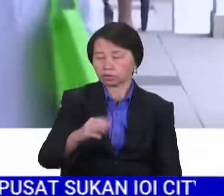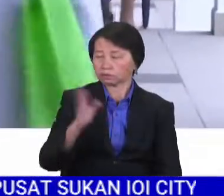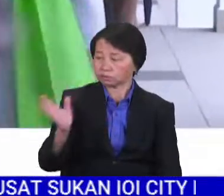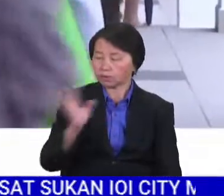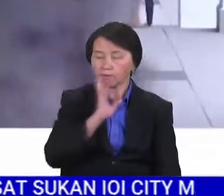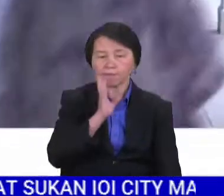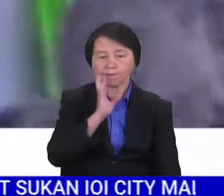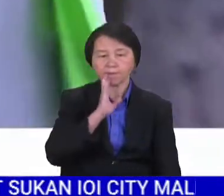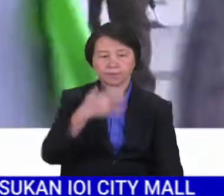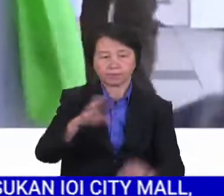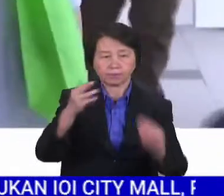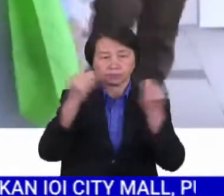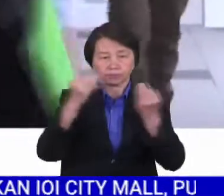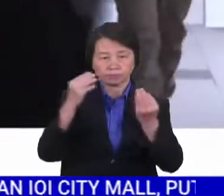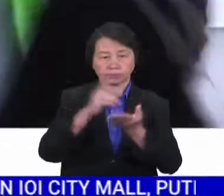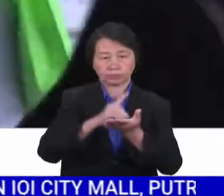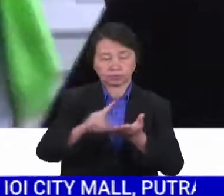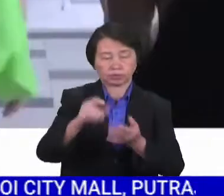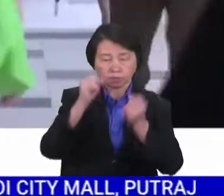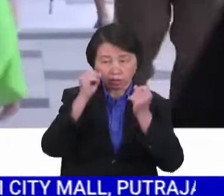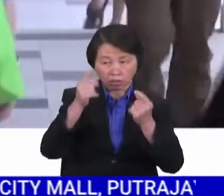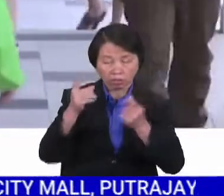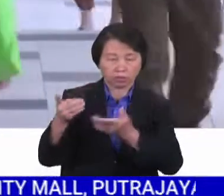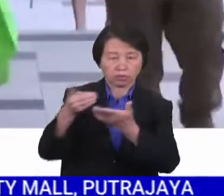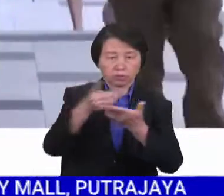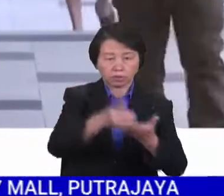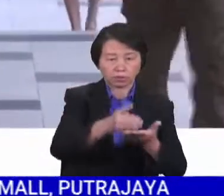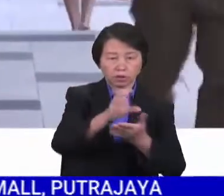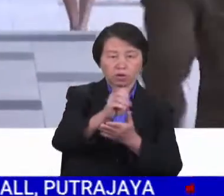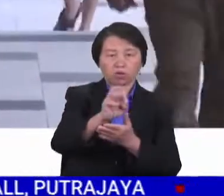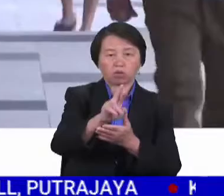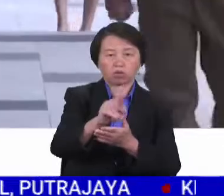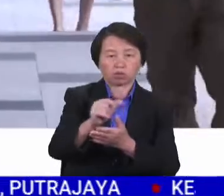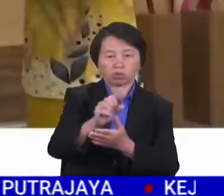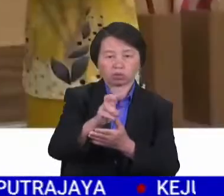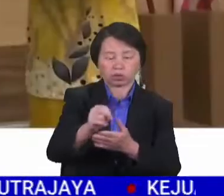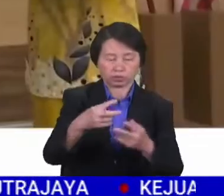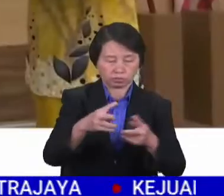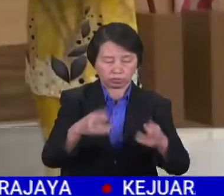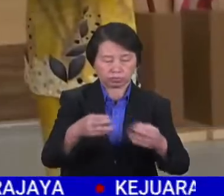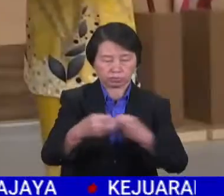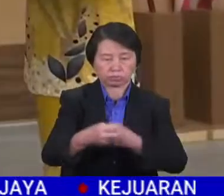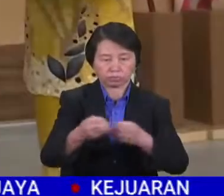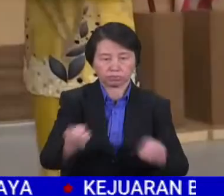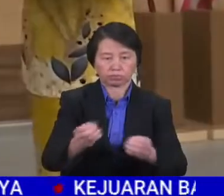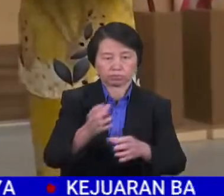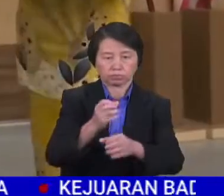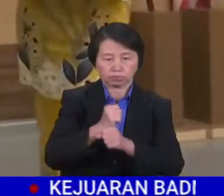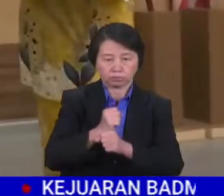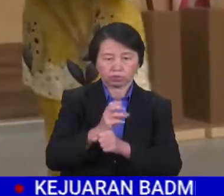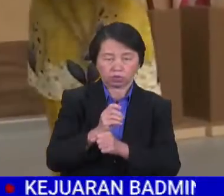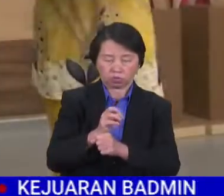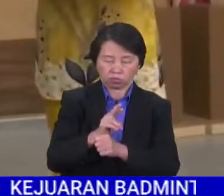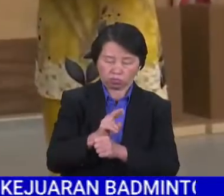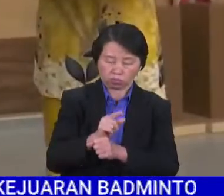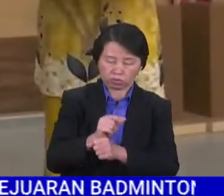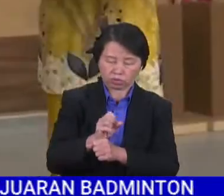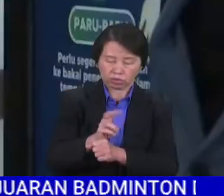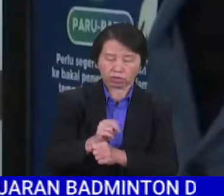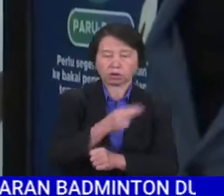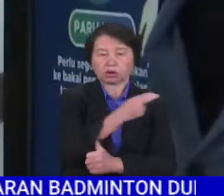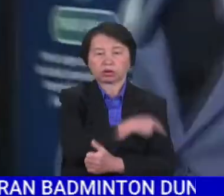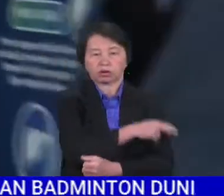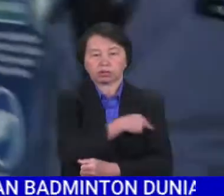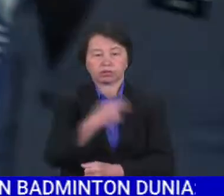pemerintah selepas Majlis pelancaran Minggu kesedaran pendermaan organ peringkat negeri dan peresmian pejabat universal Rehan organ di Hospital umum